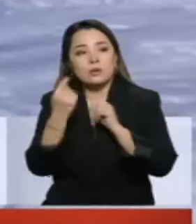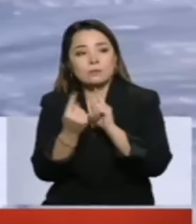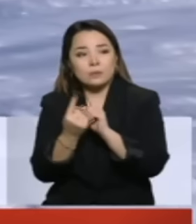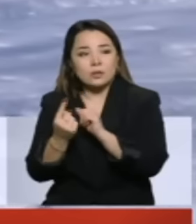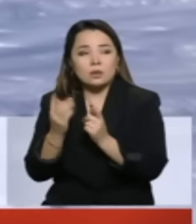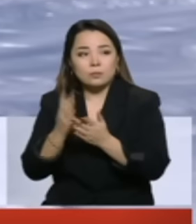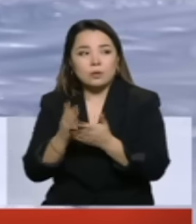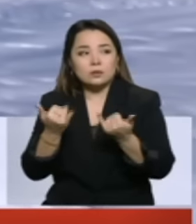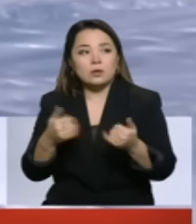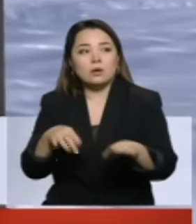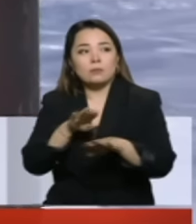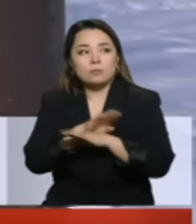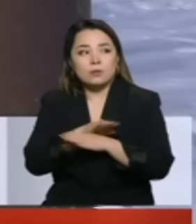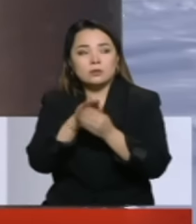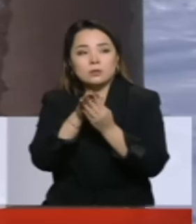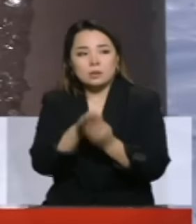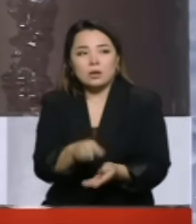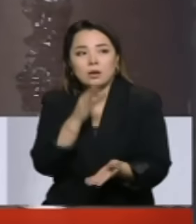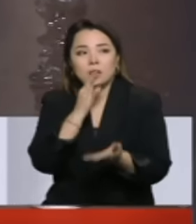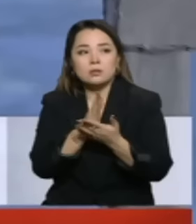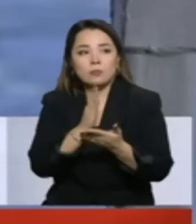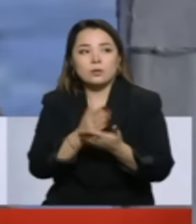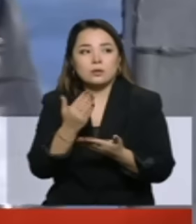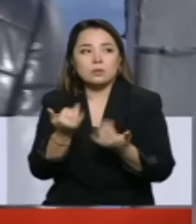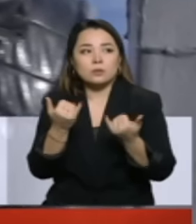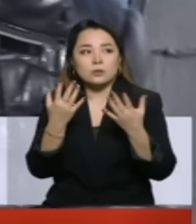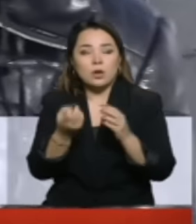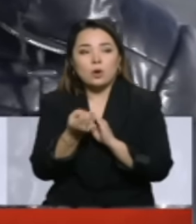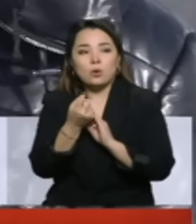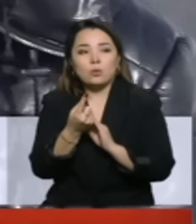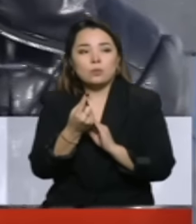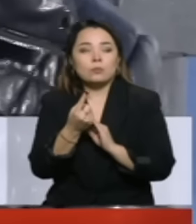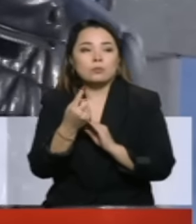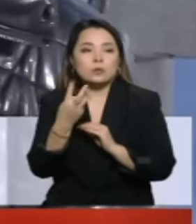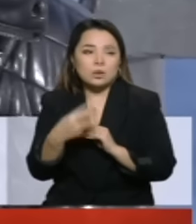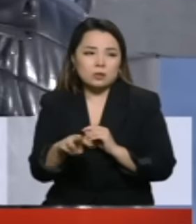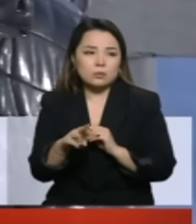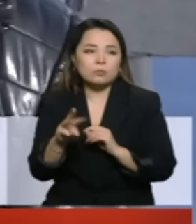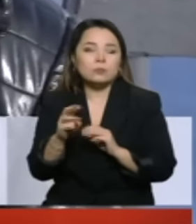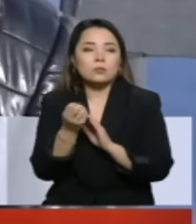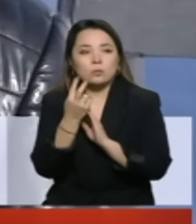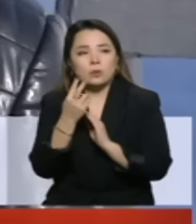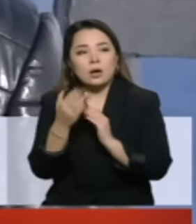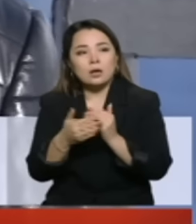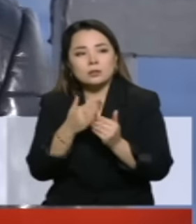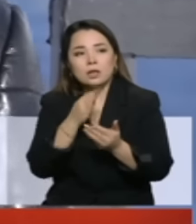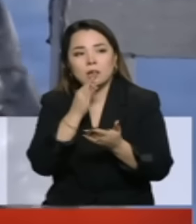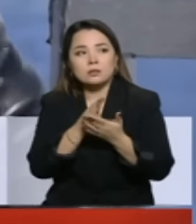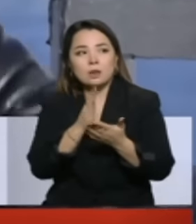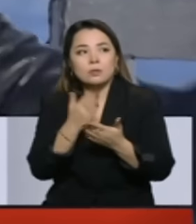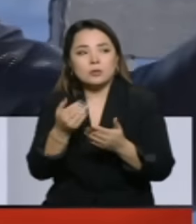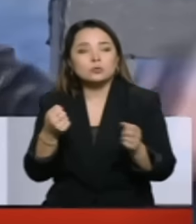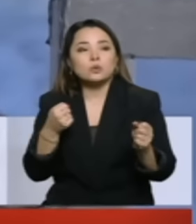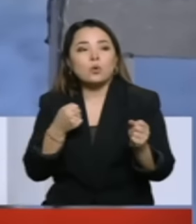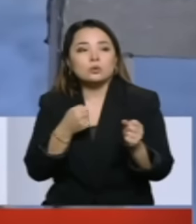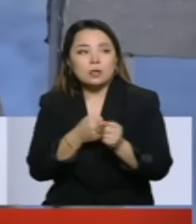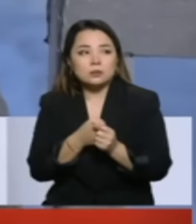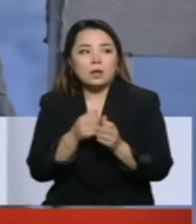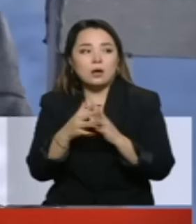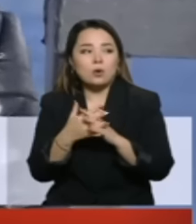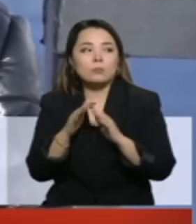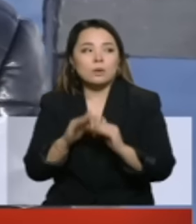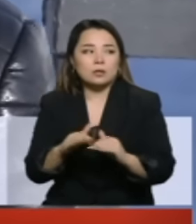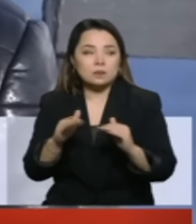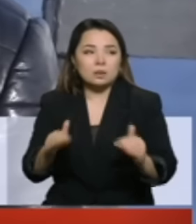Қапияда көз жұмып, денесі жер қойнына тапсырылды. 11:30-да соғылған дейді, 11:30-12 арасы дейді ғой. Сол ауылдың